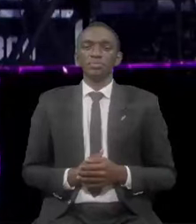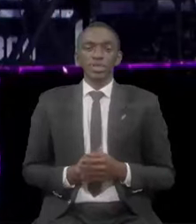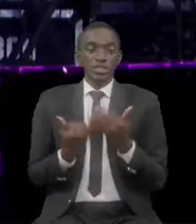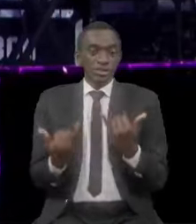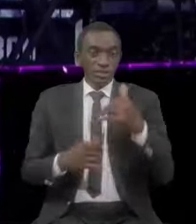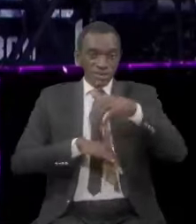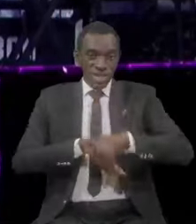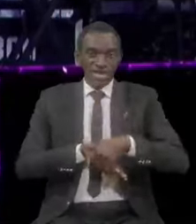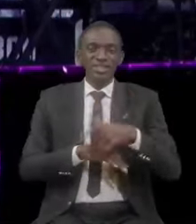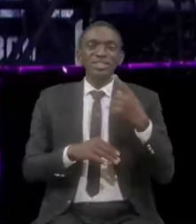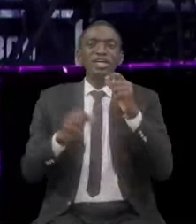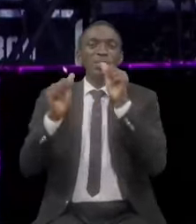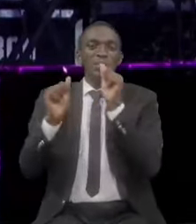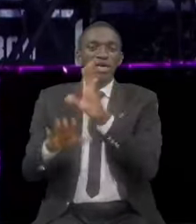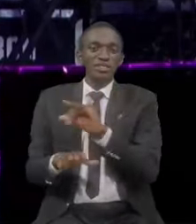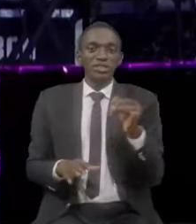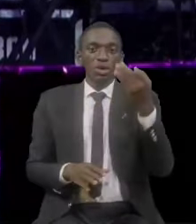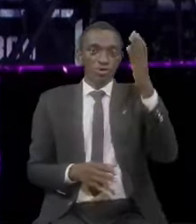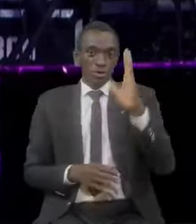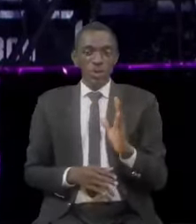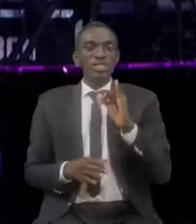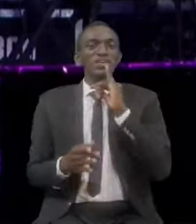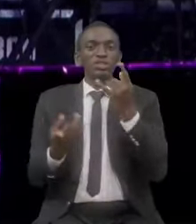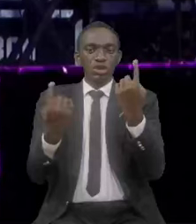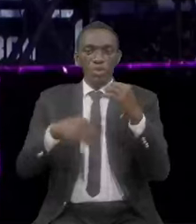Ce soir, la bénédiction de Dieu viendra sur vous.